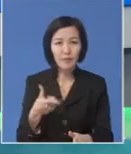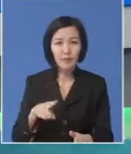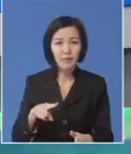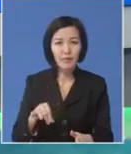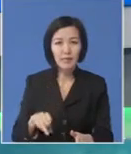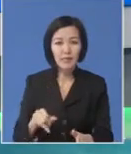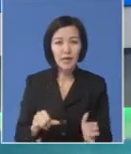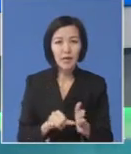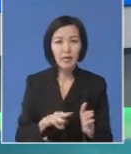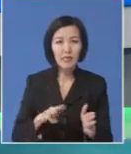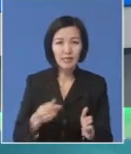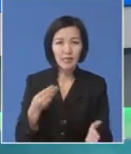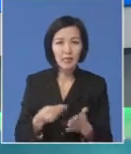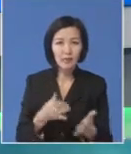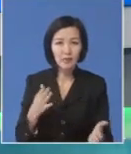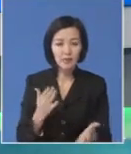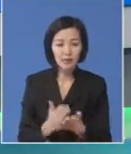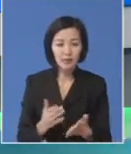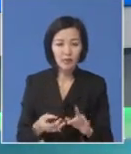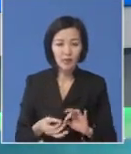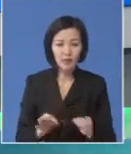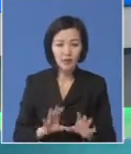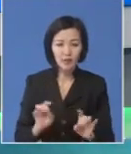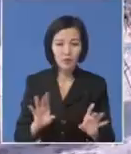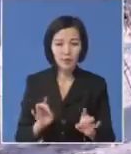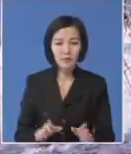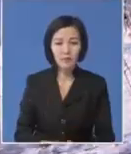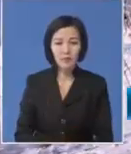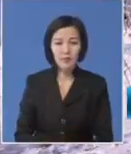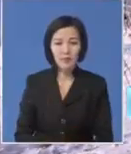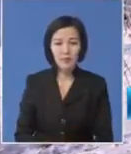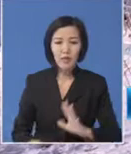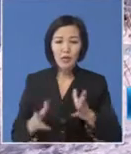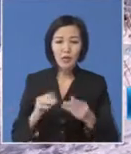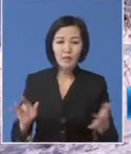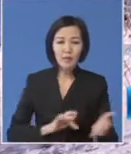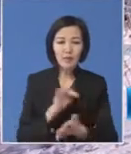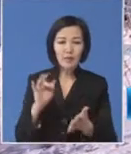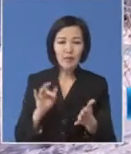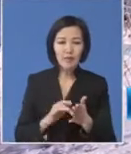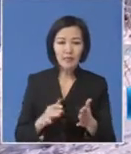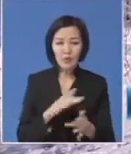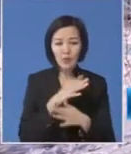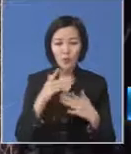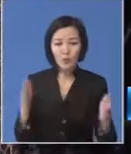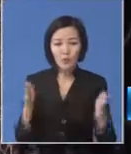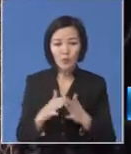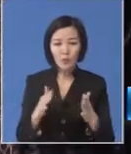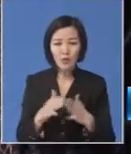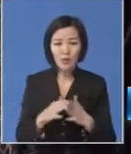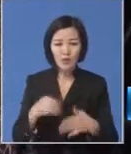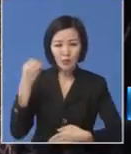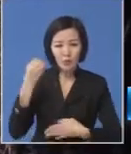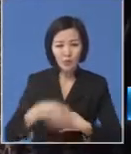отыр. Толықтырып, тілшіміз Мәдина Берікқызы тарқатады. Жалпы қаладағы көп пәтерлі тұрғын үйлердің дені орталықтандырылған